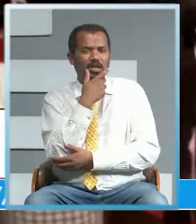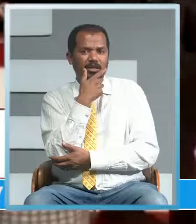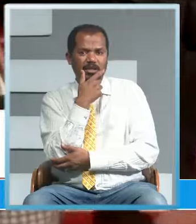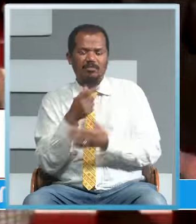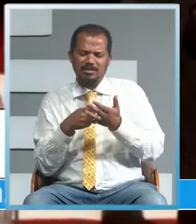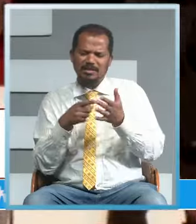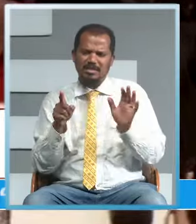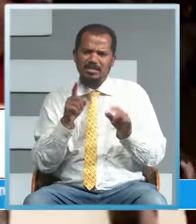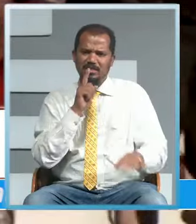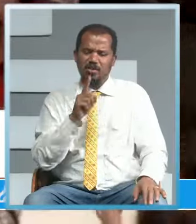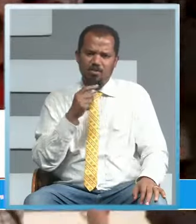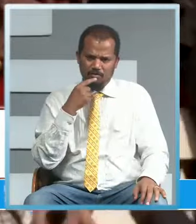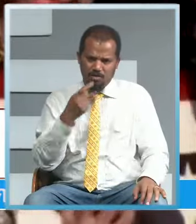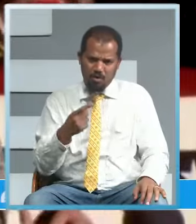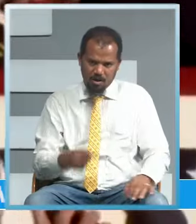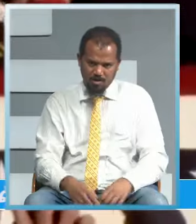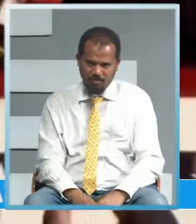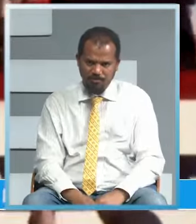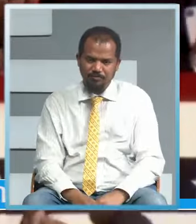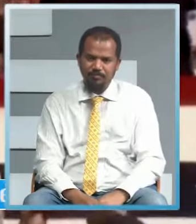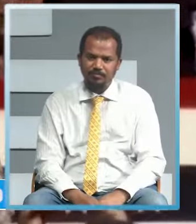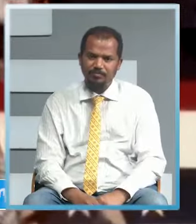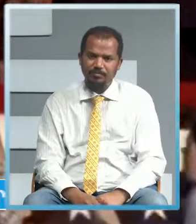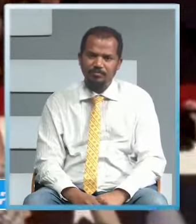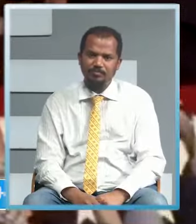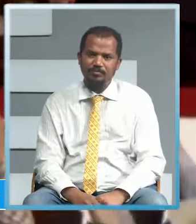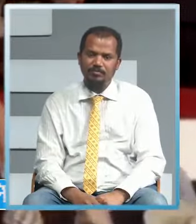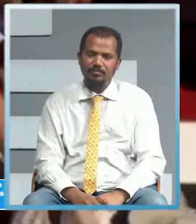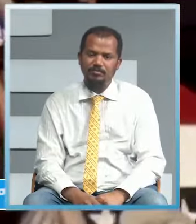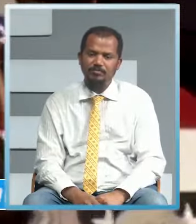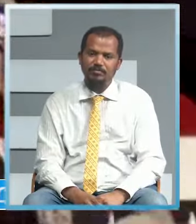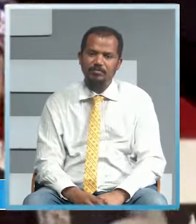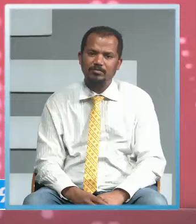የውጭ ታዛቢ ግልጽ ነው ብለዋል።